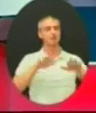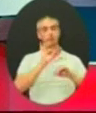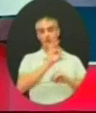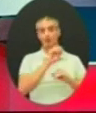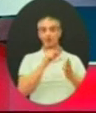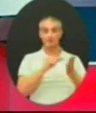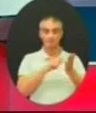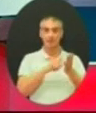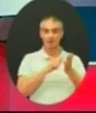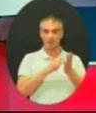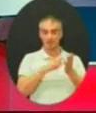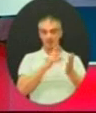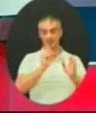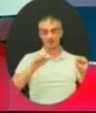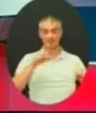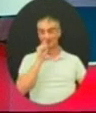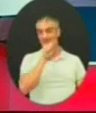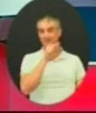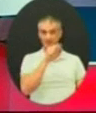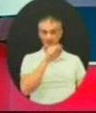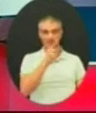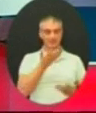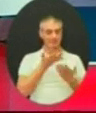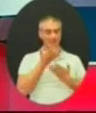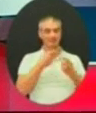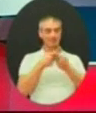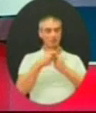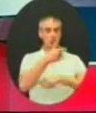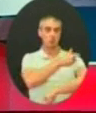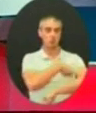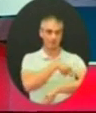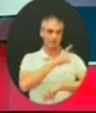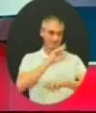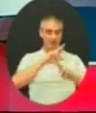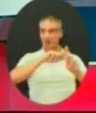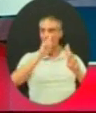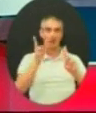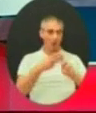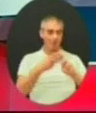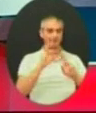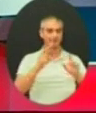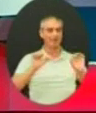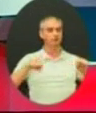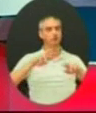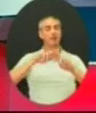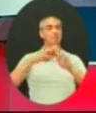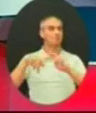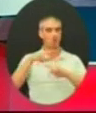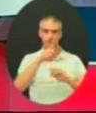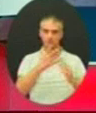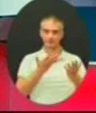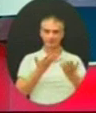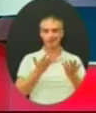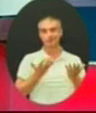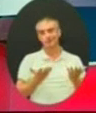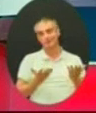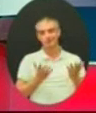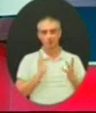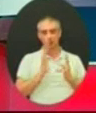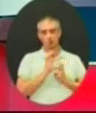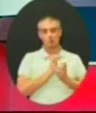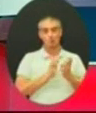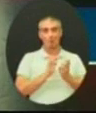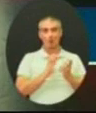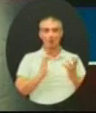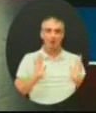ולכן דווקא בעיקר הנשיא הזה, שהיחס שלו לארגון האום ובכלל לקהילה הבינלאומית ולמשטרים בינלאומיים, הוא מאוד מורכב, נגיד